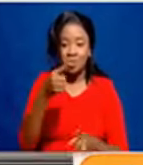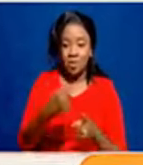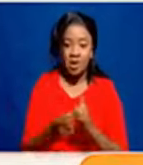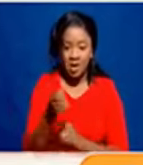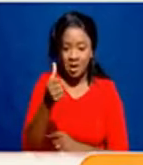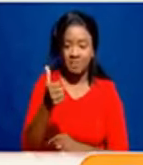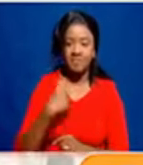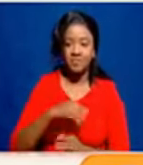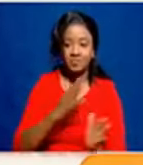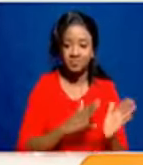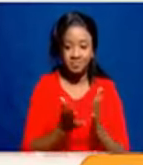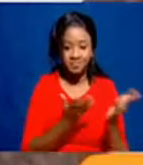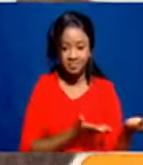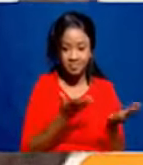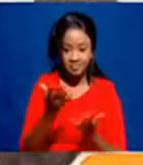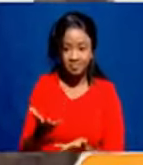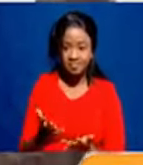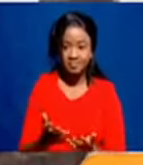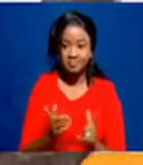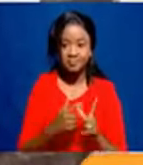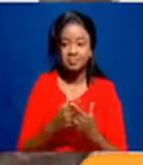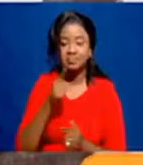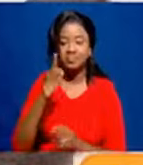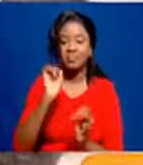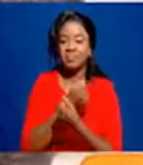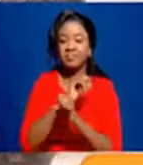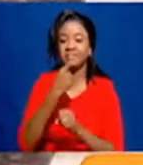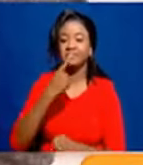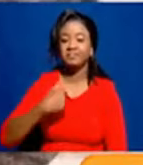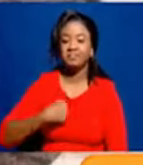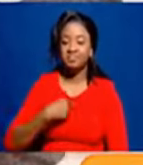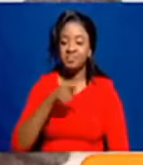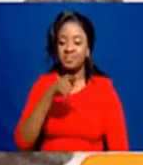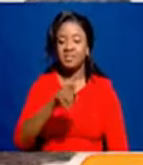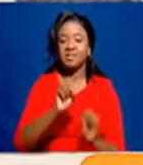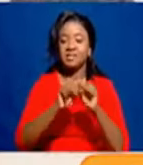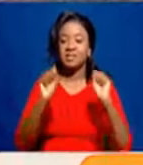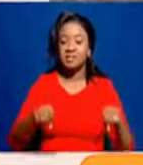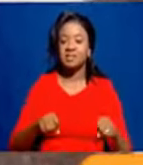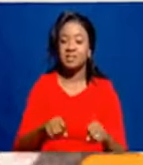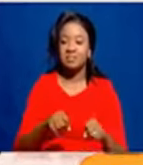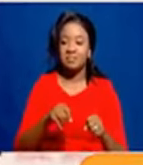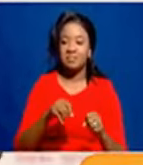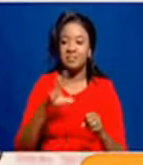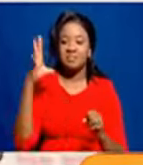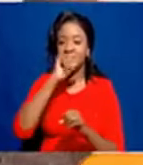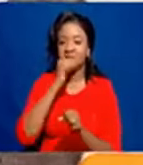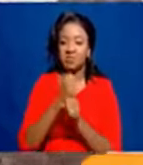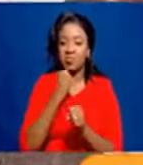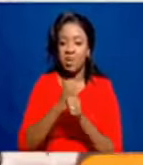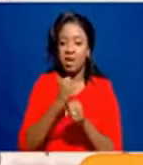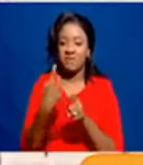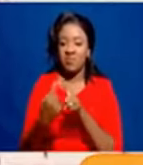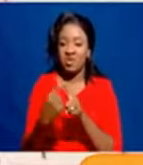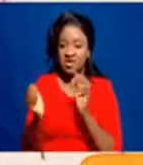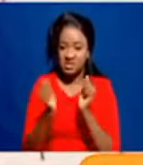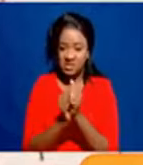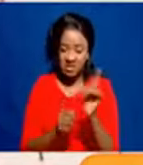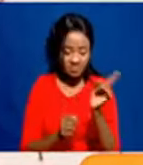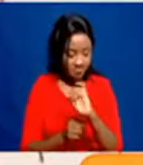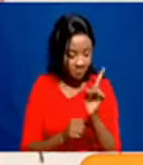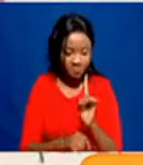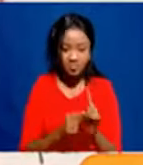tumelete. Uwezi niambia hii system ilikuwa imekosa mguu miaka 10. There was a reason haipo